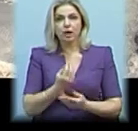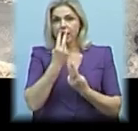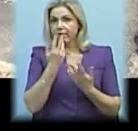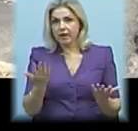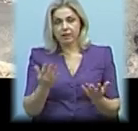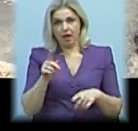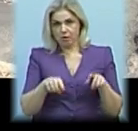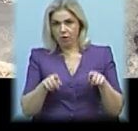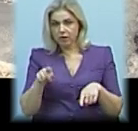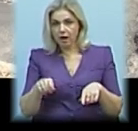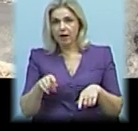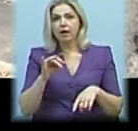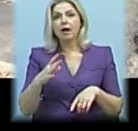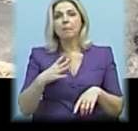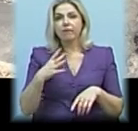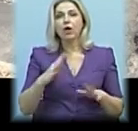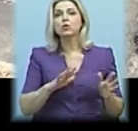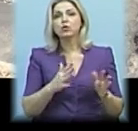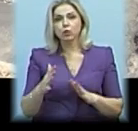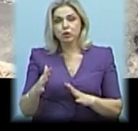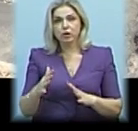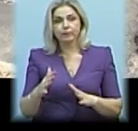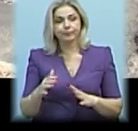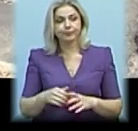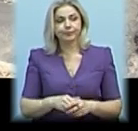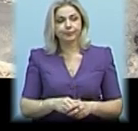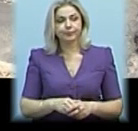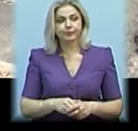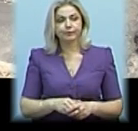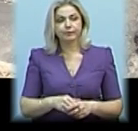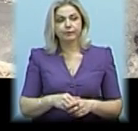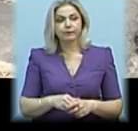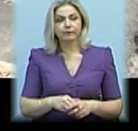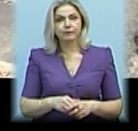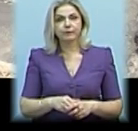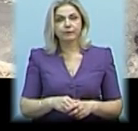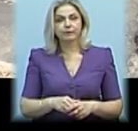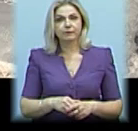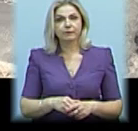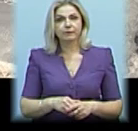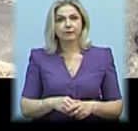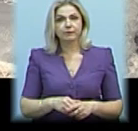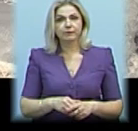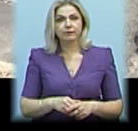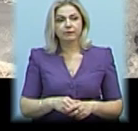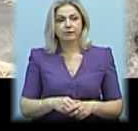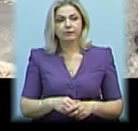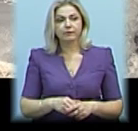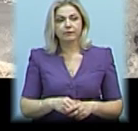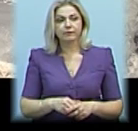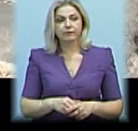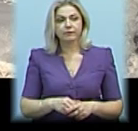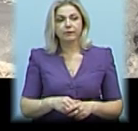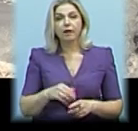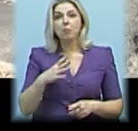видно иногда. І бували случаї для велосипедистів ці грати будуть зручнішими, тому що в темну пору доби вони виходить не видно. І були випадки,